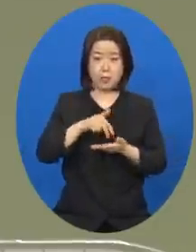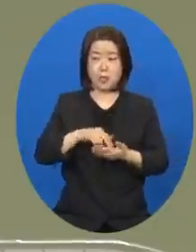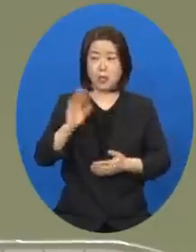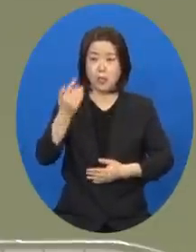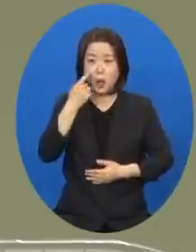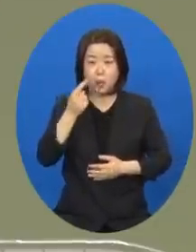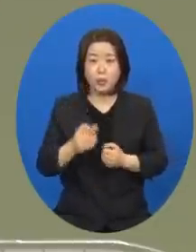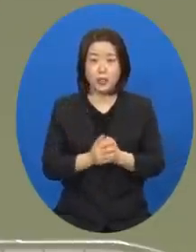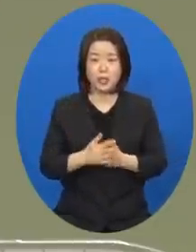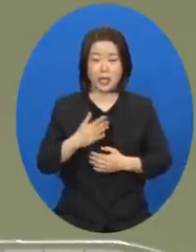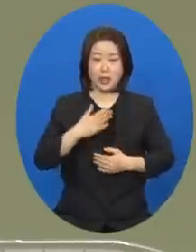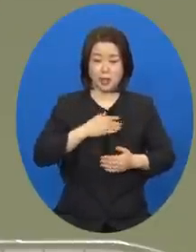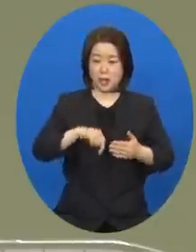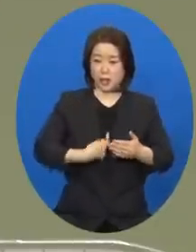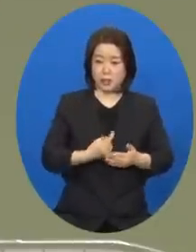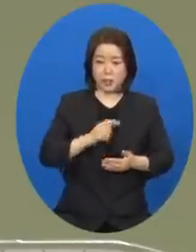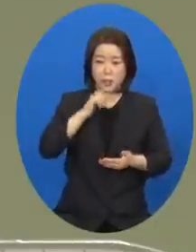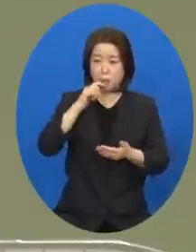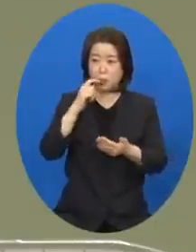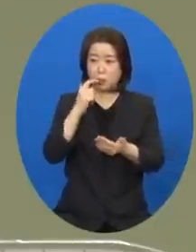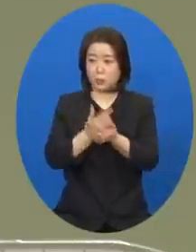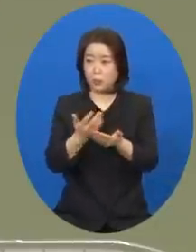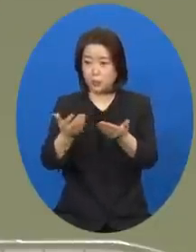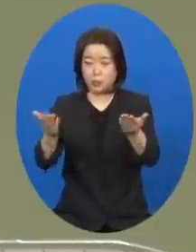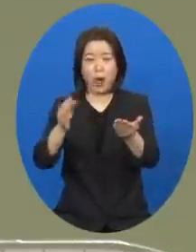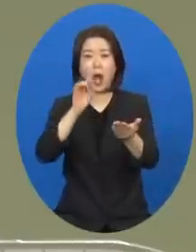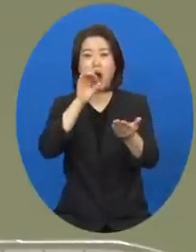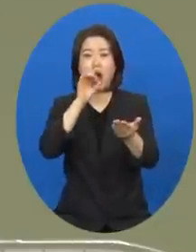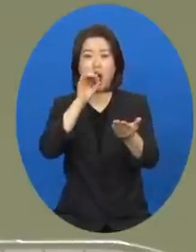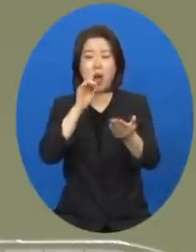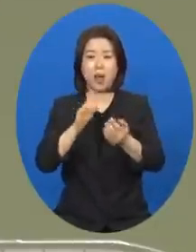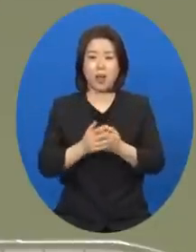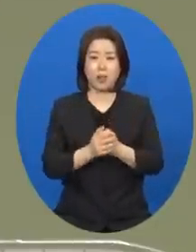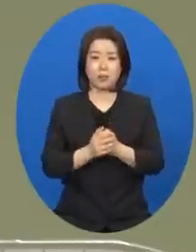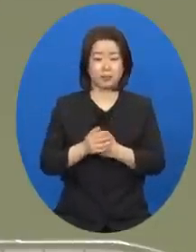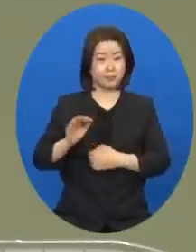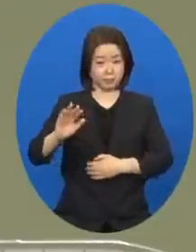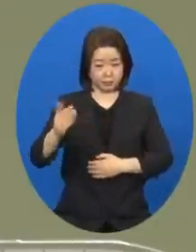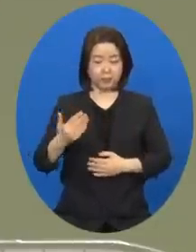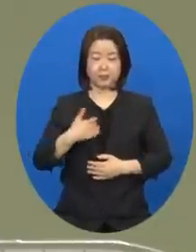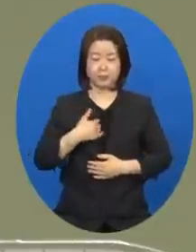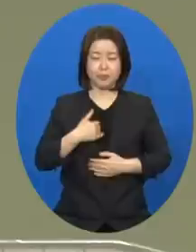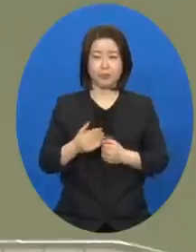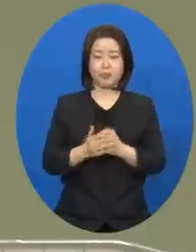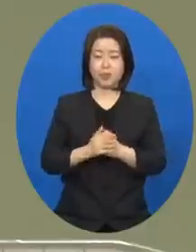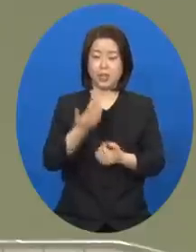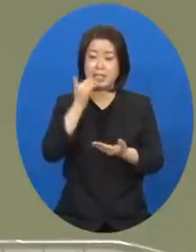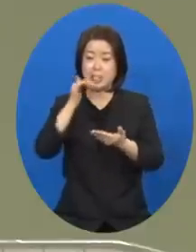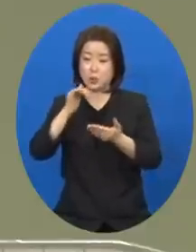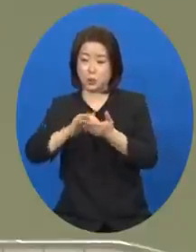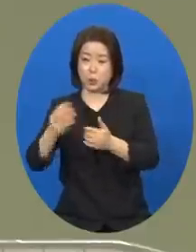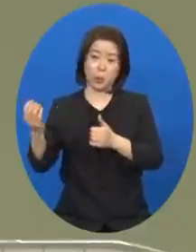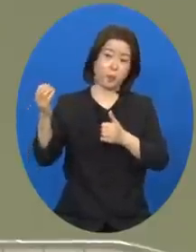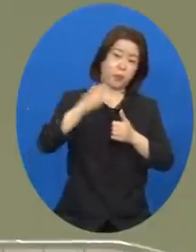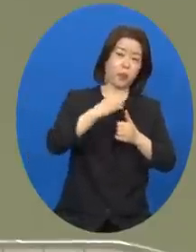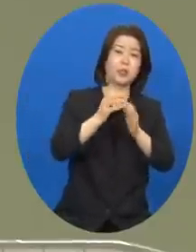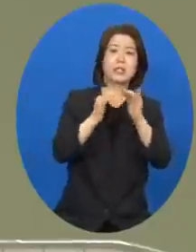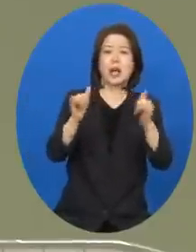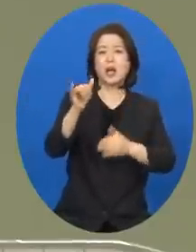나 자신을 속이고 살 길이 없어요. 요즘도 저에게 돌 던지는 사람들이